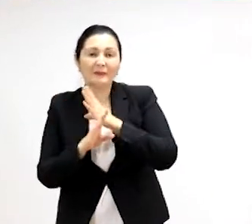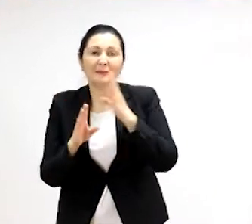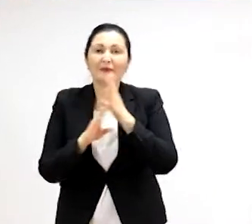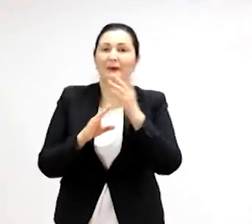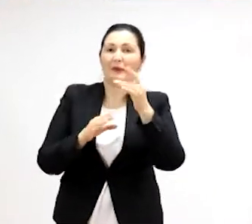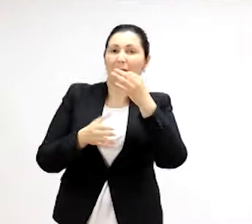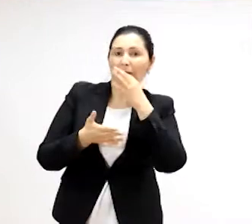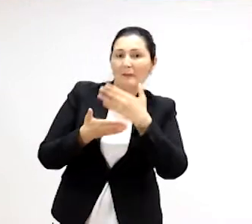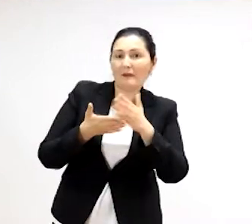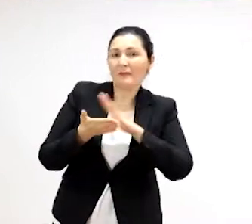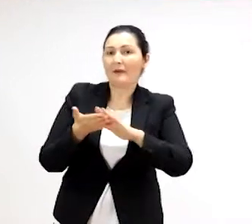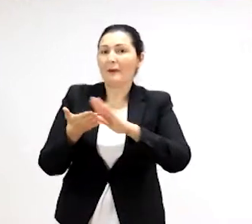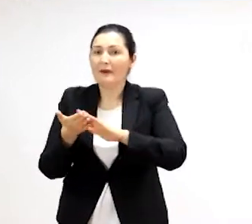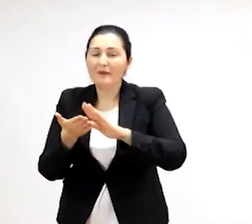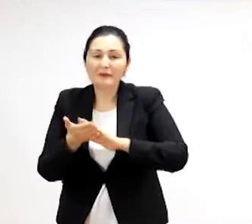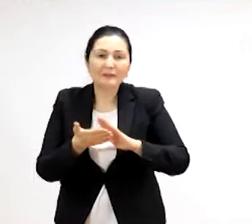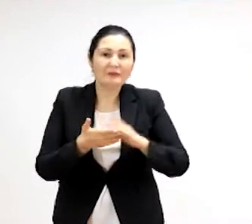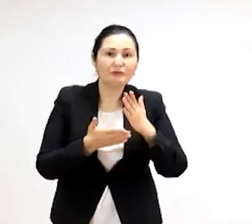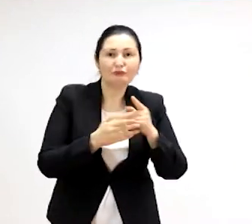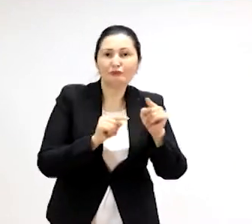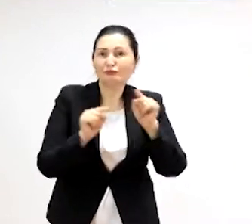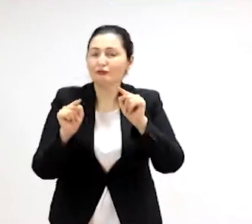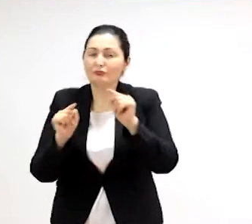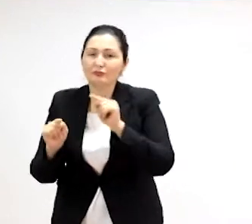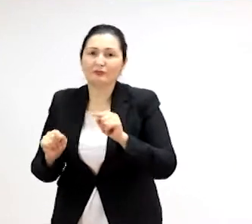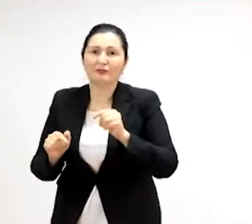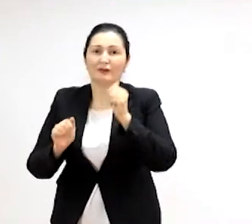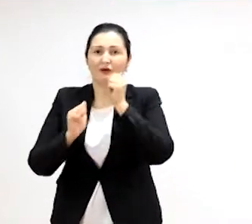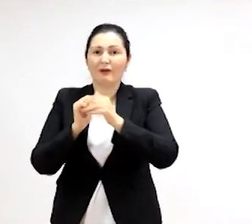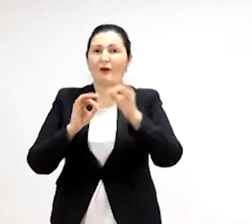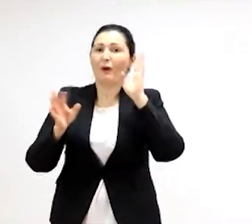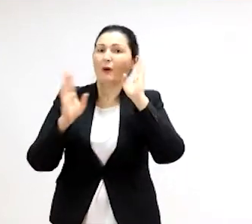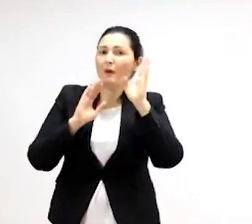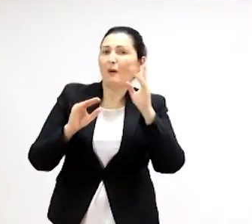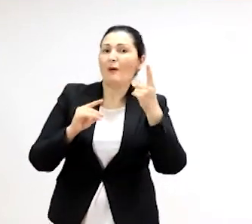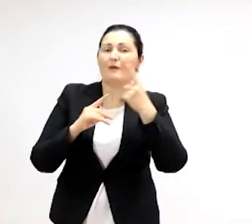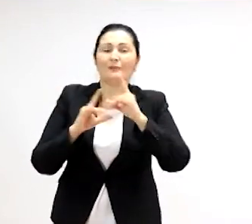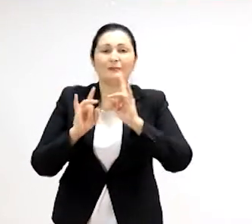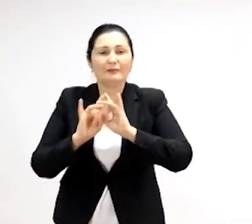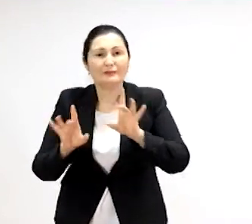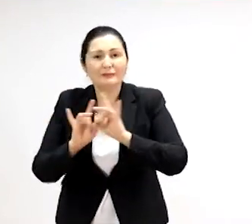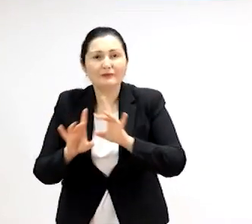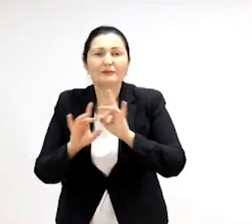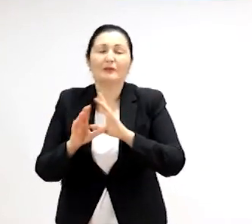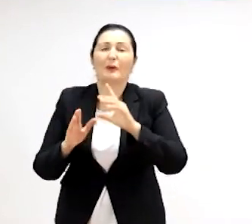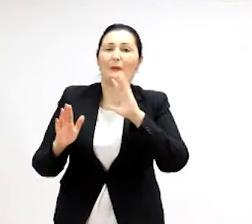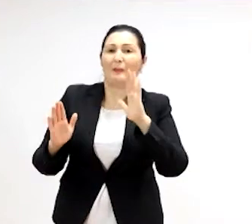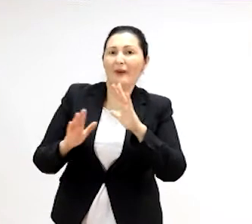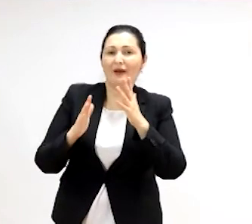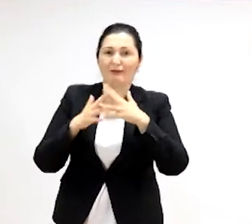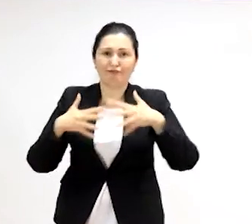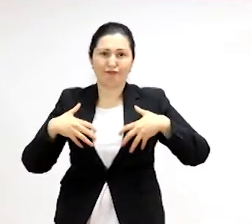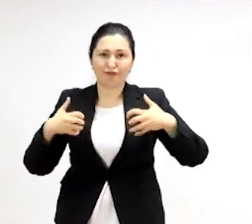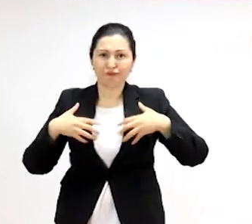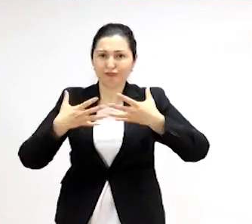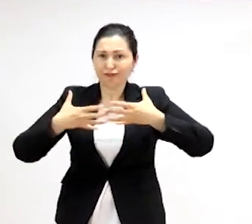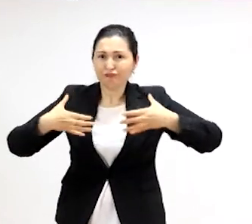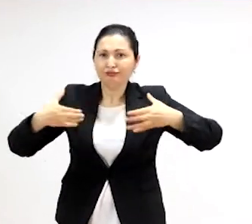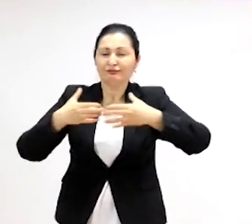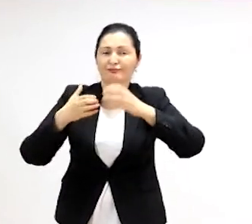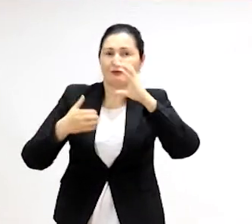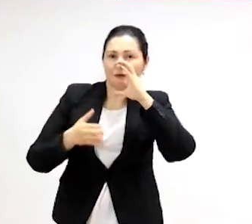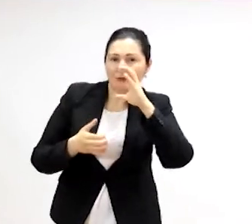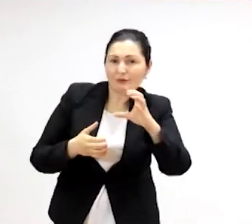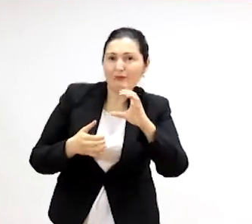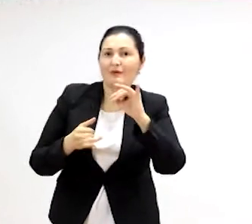хук зарурати тозагиро таъқид кард, хар дар бораи гӯш маърузаи дуру дароз хонду гург аз маззаи